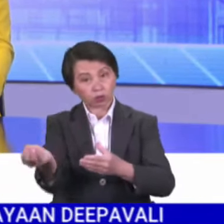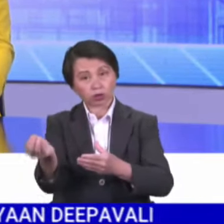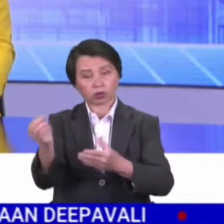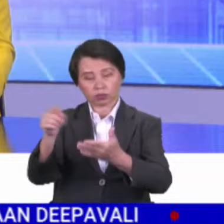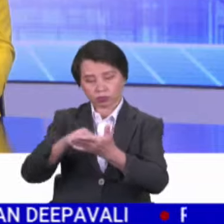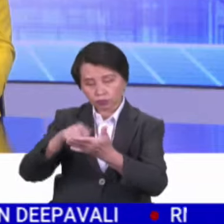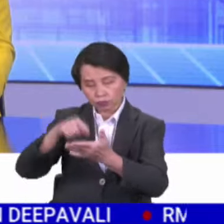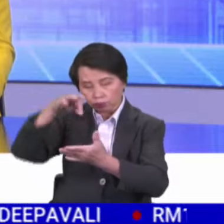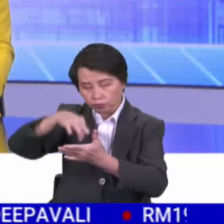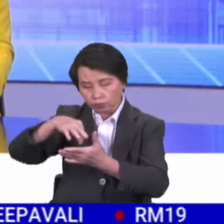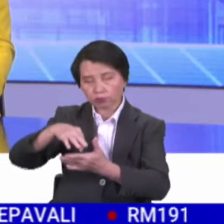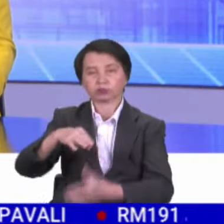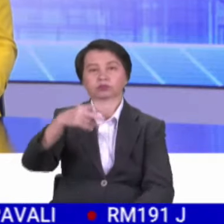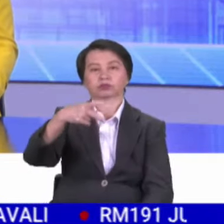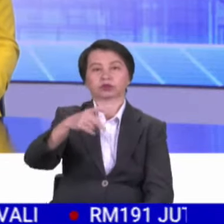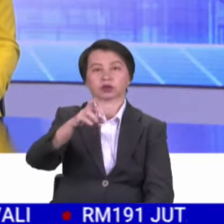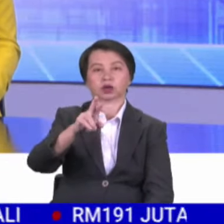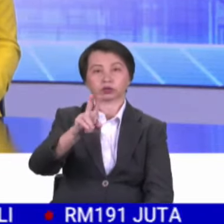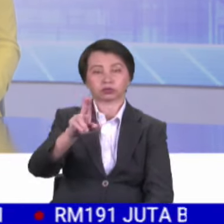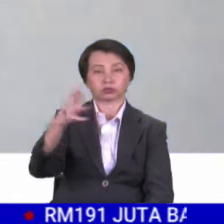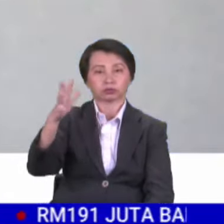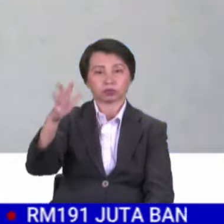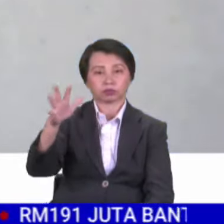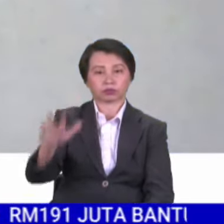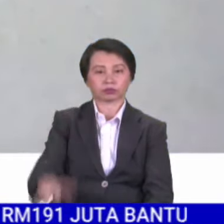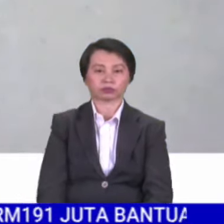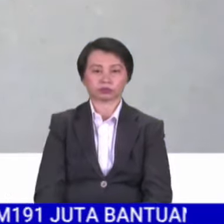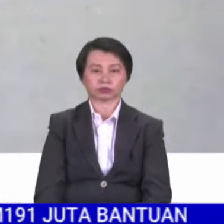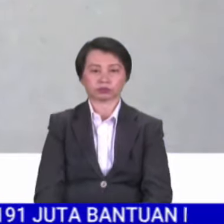mengundi pada PRU15.